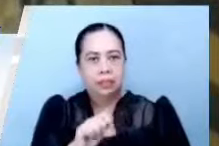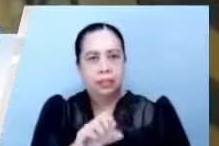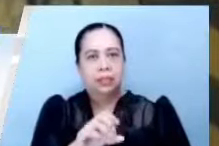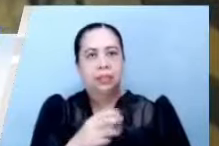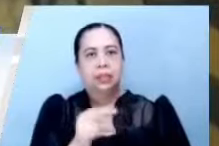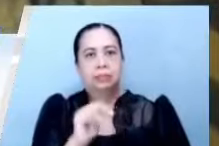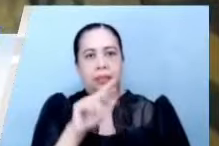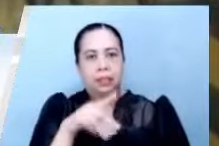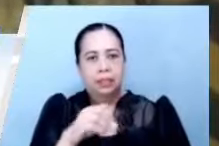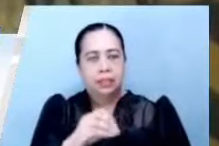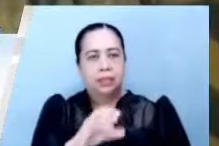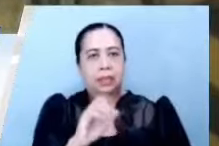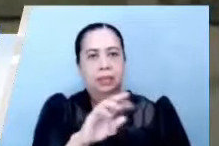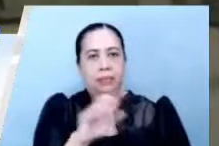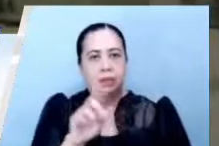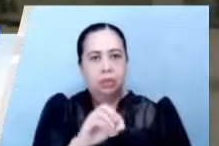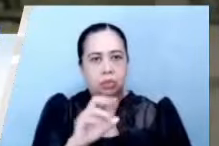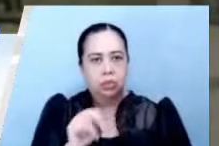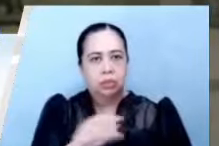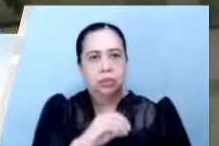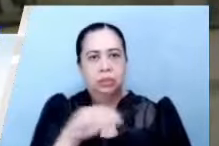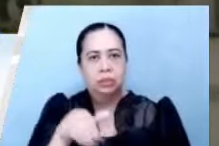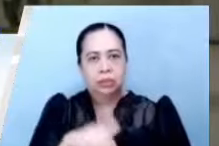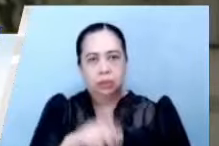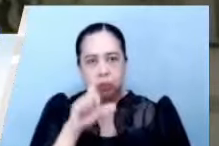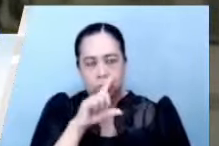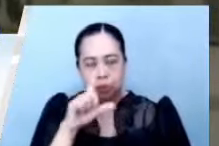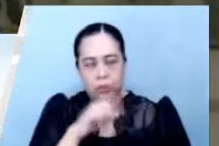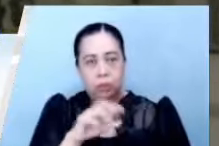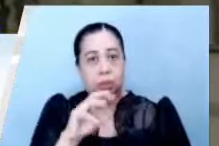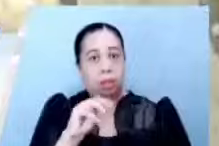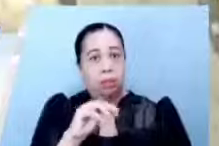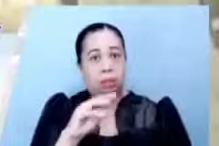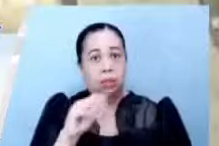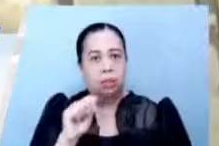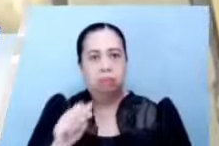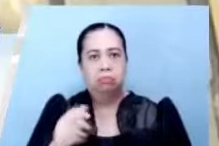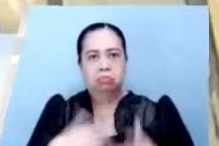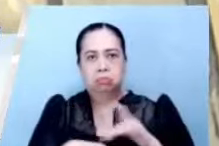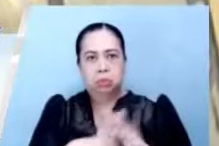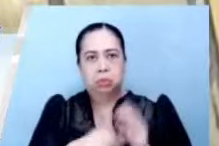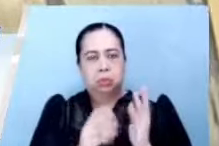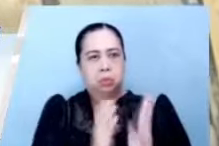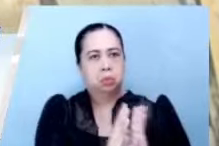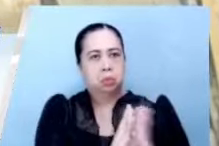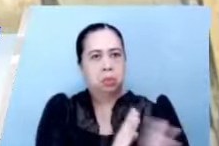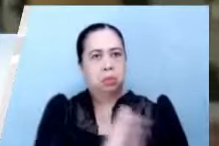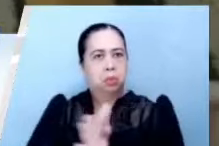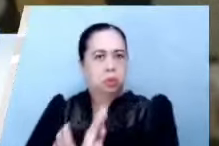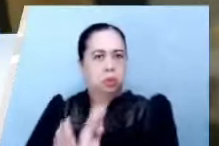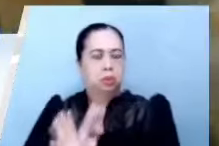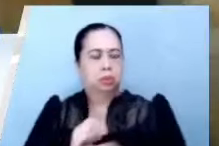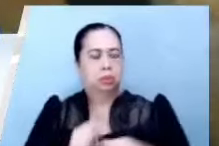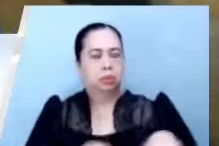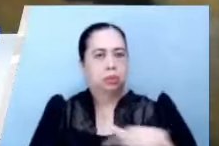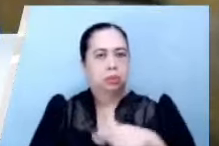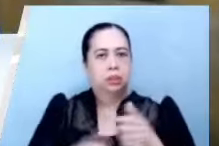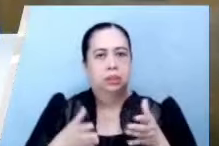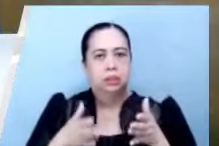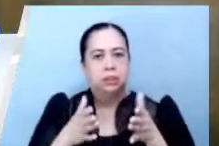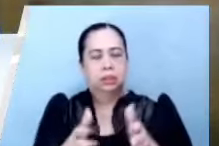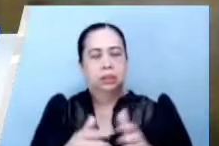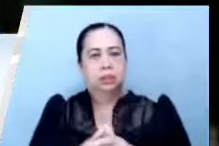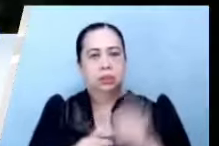at Central Luzon. Ang MMDA maaga rin naglatag ng mga concrete barriers sa 3 lane ng kalsada. Hanggang doon lang papayagan ang